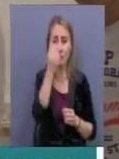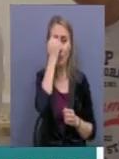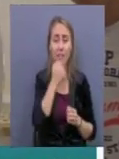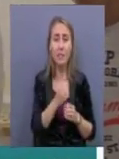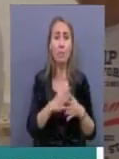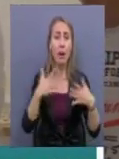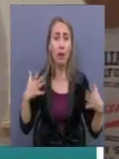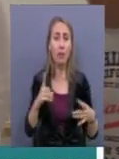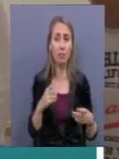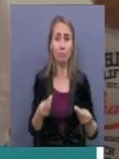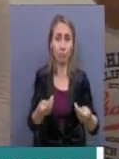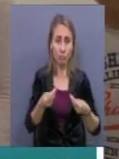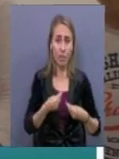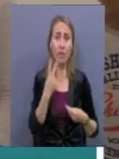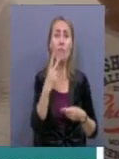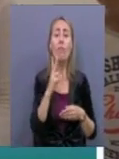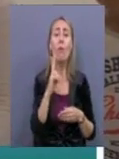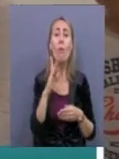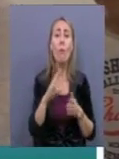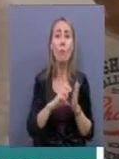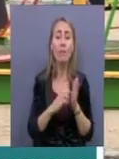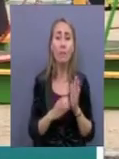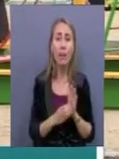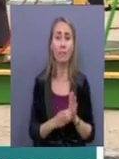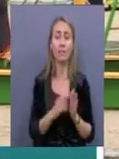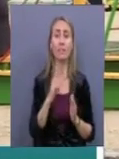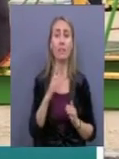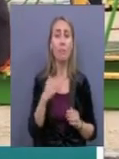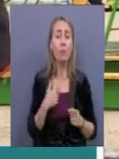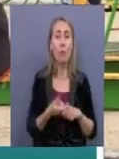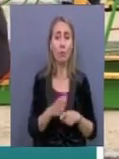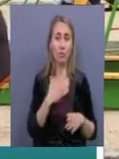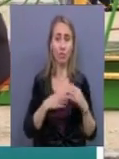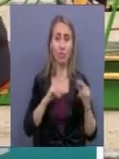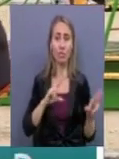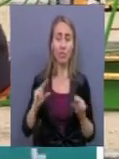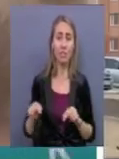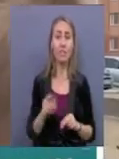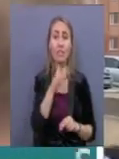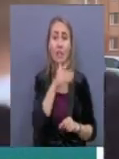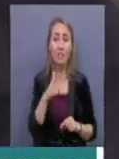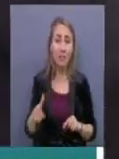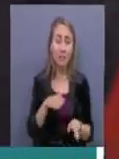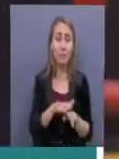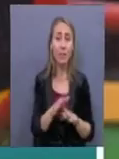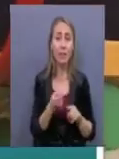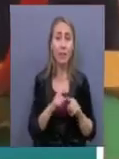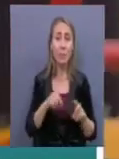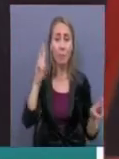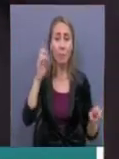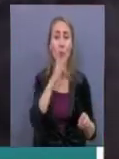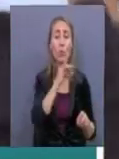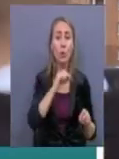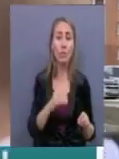Арманым орындалды. Қуаныштымыз балалармен бірге. Көкшетауда жыл соңына дейін тағы 6 үй құрылысы аяқталып, әлеуметтік аз